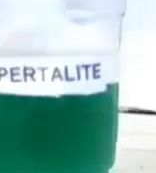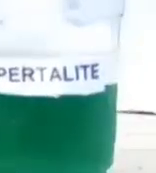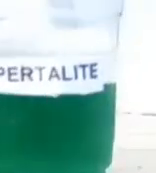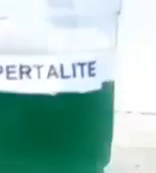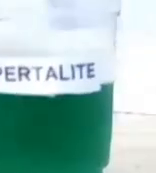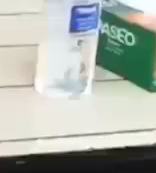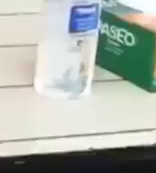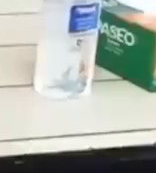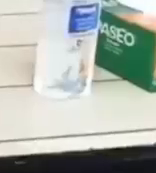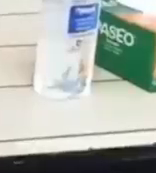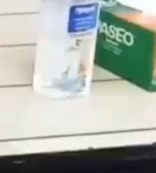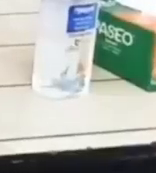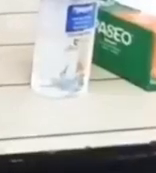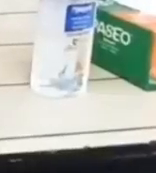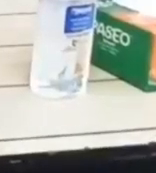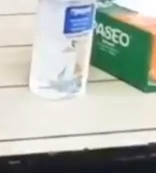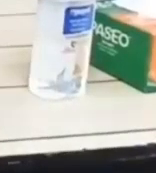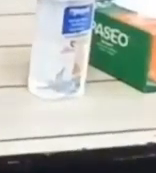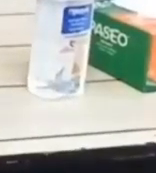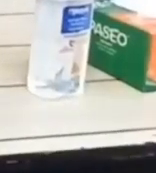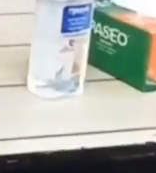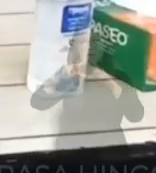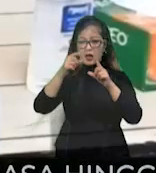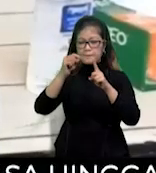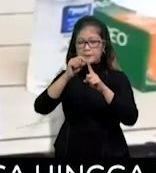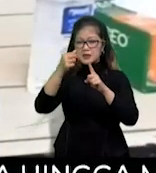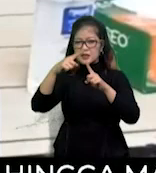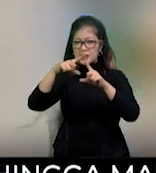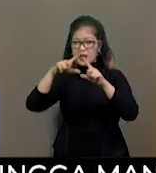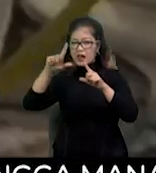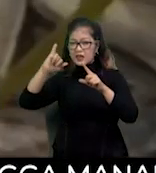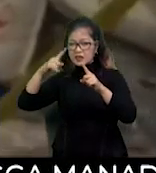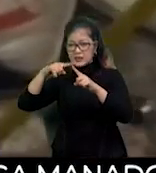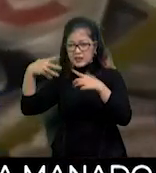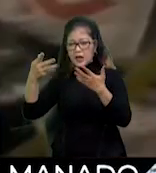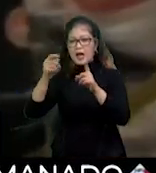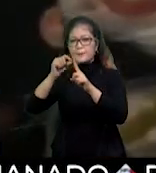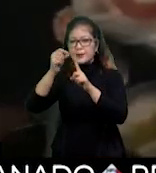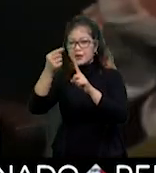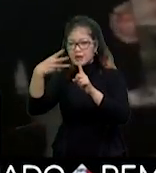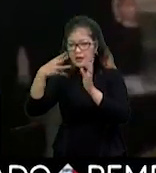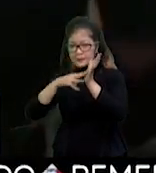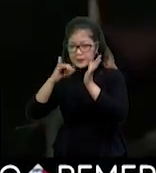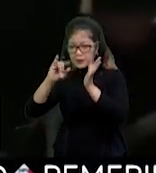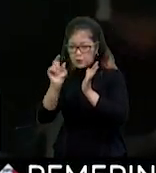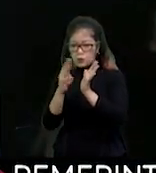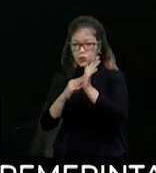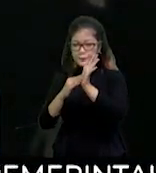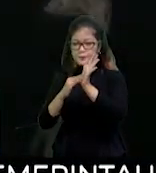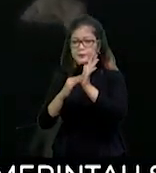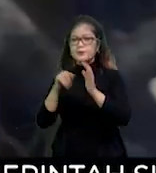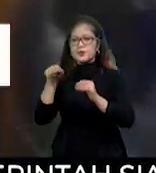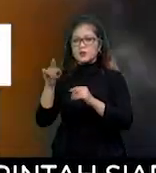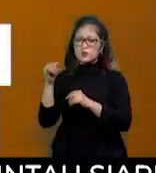jenis Pertalite menjadi premium. Pelaku mengubah Pertalite menjadi premium karena tingginya permintaan di pedalaman Kalimantan Tengah.